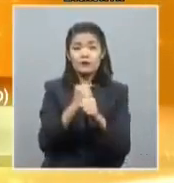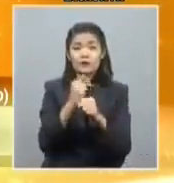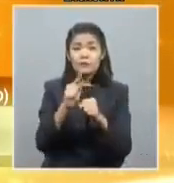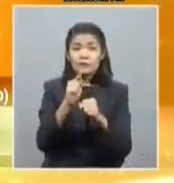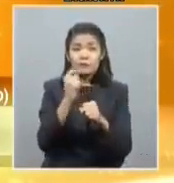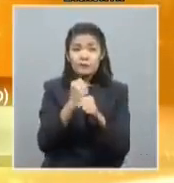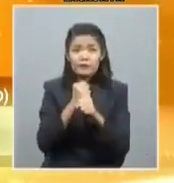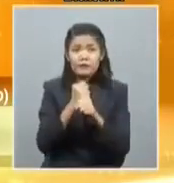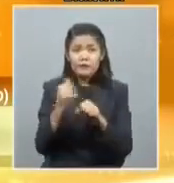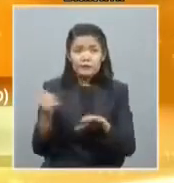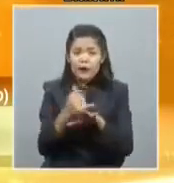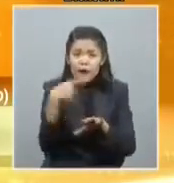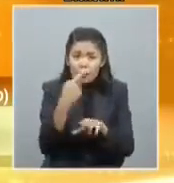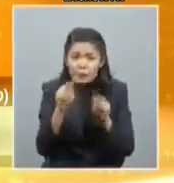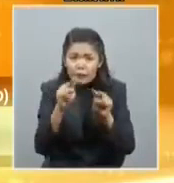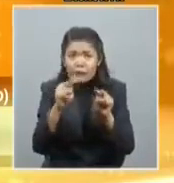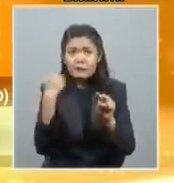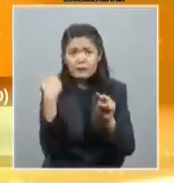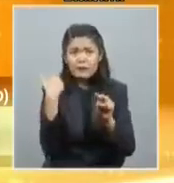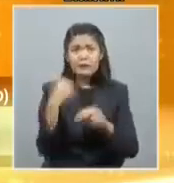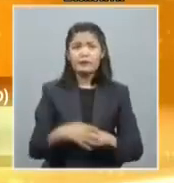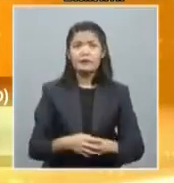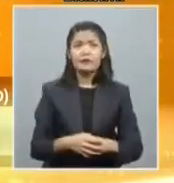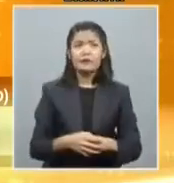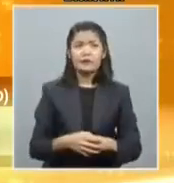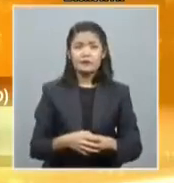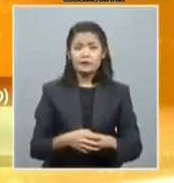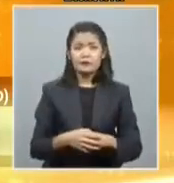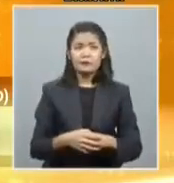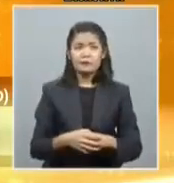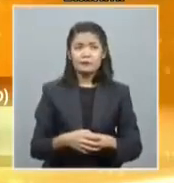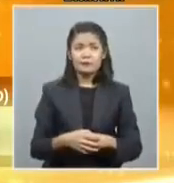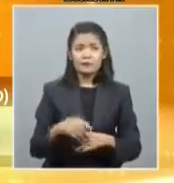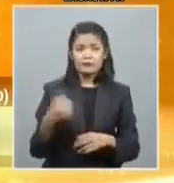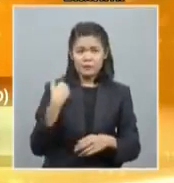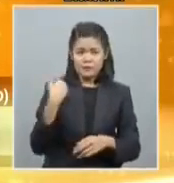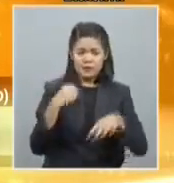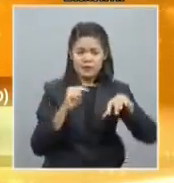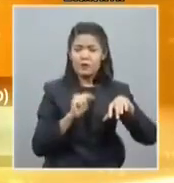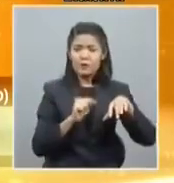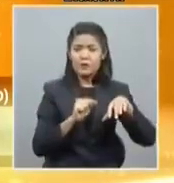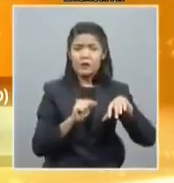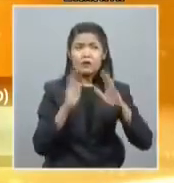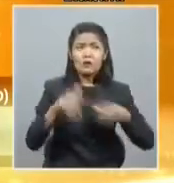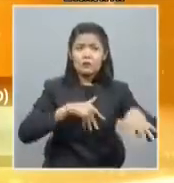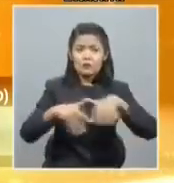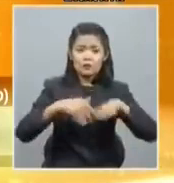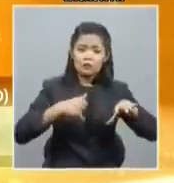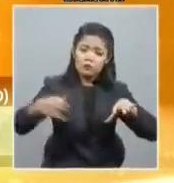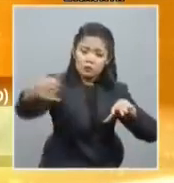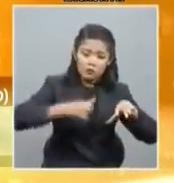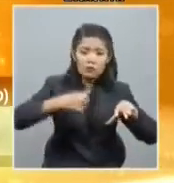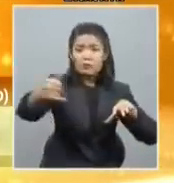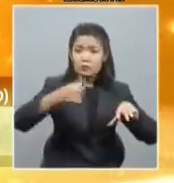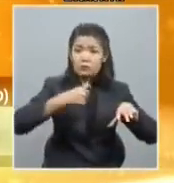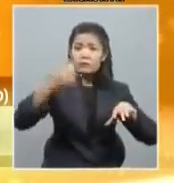มีใครเห็นตรงนั้นไม่มีคน ก็มีคนผ่านครับมีก็เป็นสถานที่เปิดก็อย่างที่หัวหน้าบอกครับก็มีคนในหมู่บ้านเข้าออกผ่านต